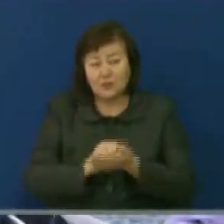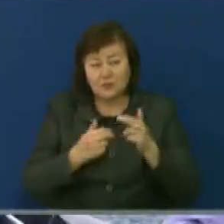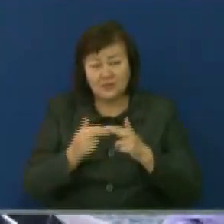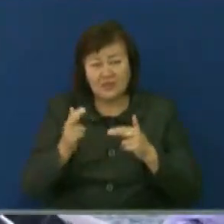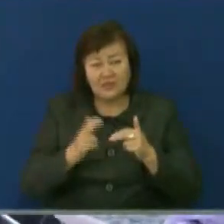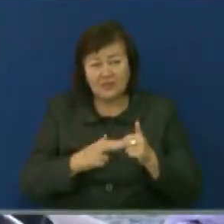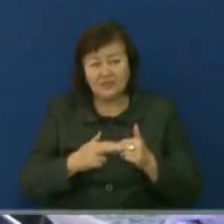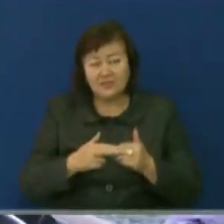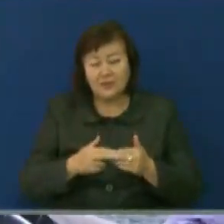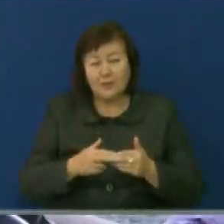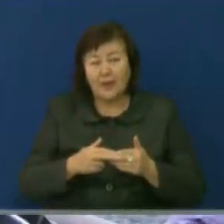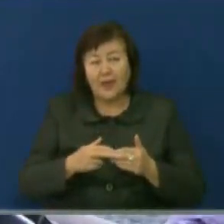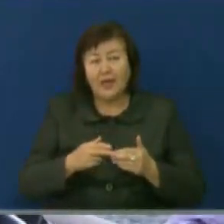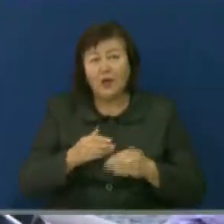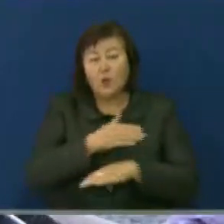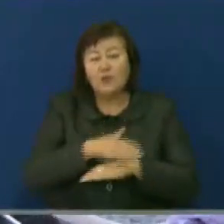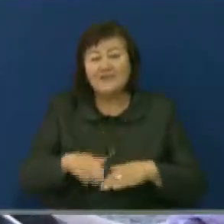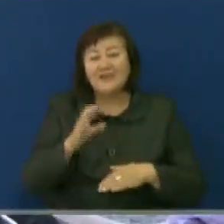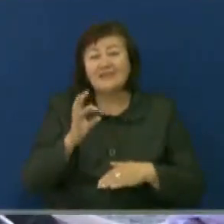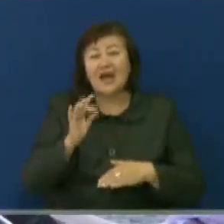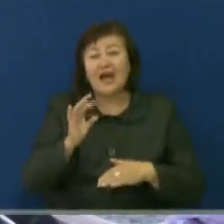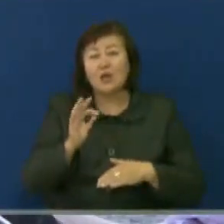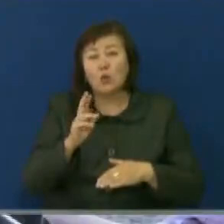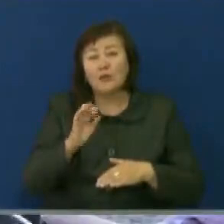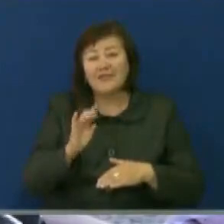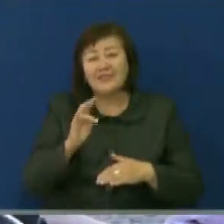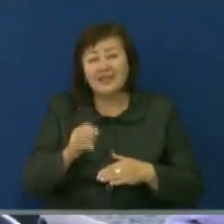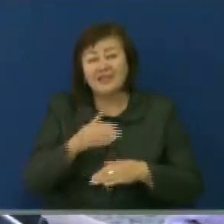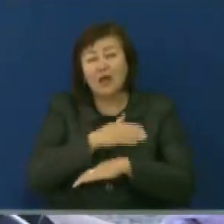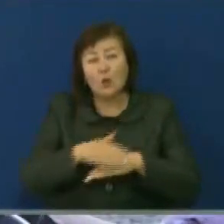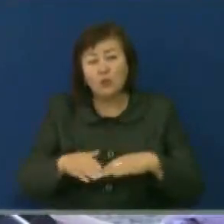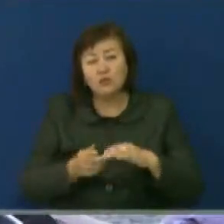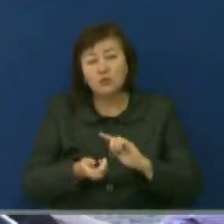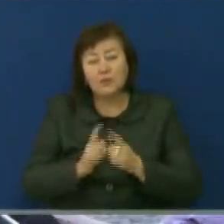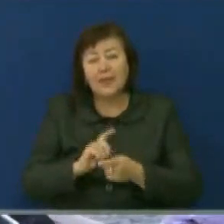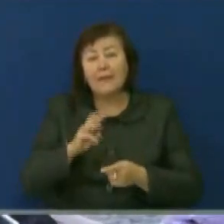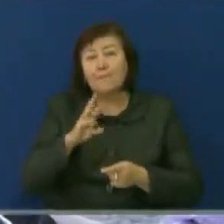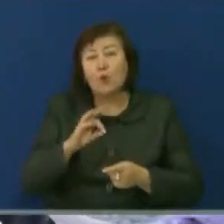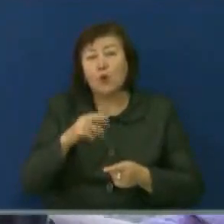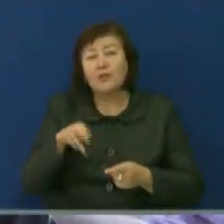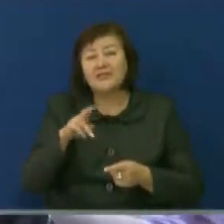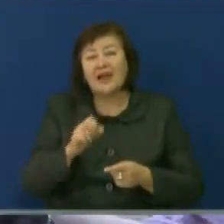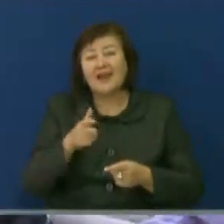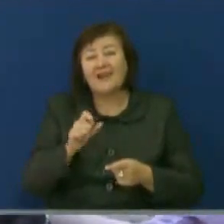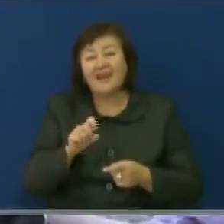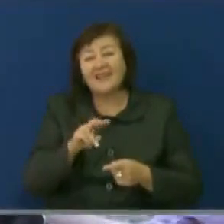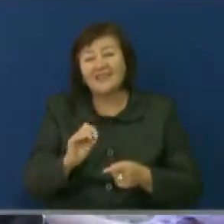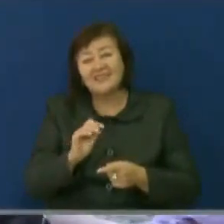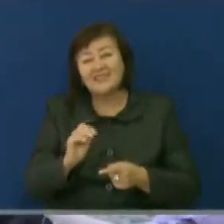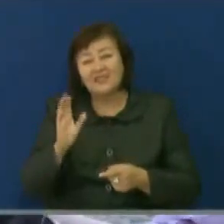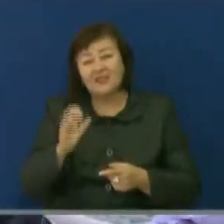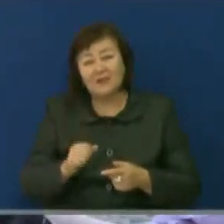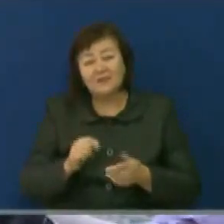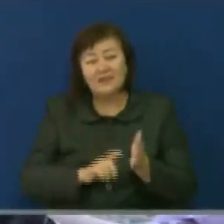строительством участка улицы Сорокина с переходом на улицу Молдогалиева. Значит, участок Молдогалиева от